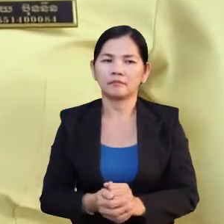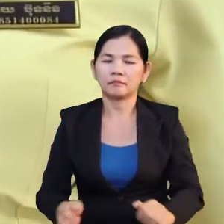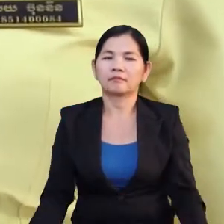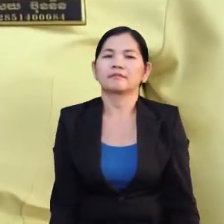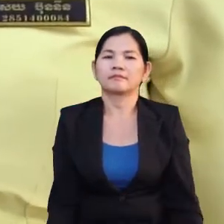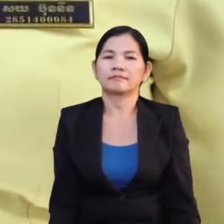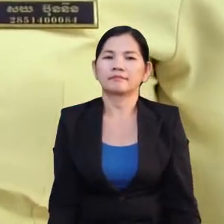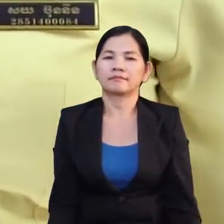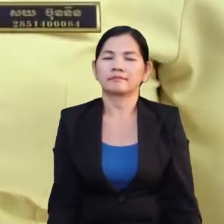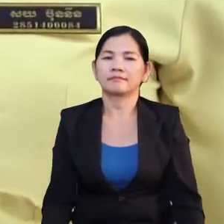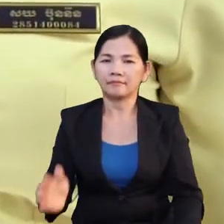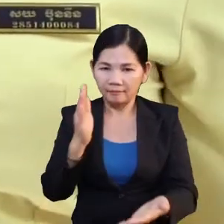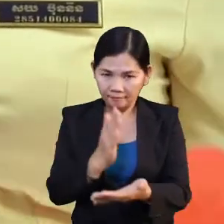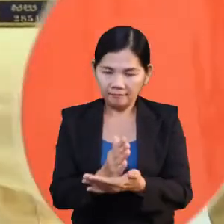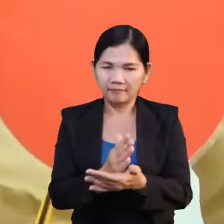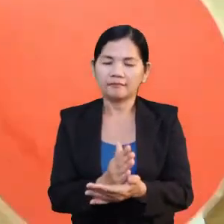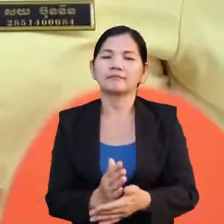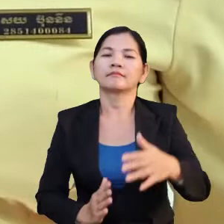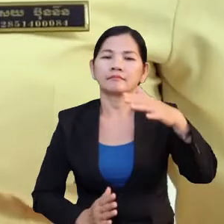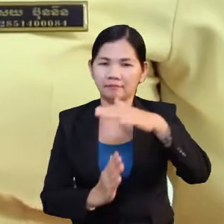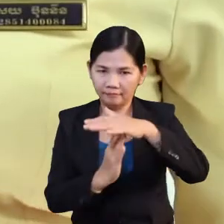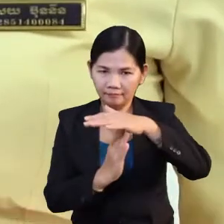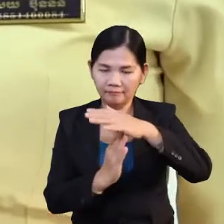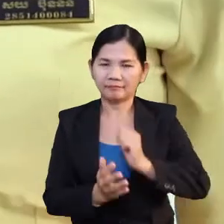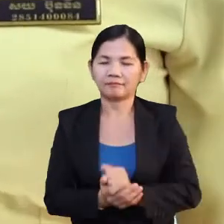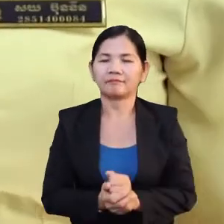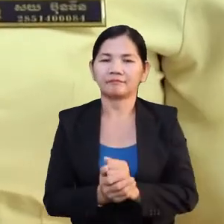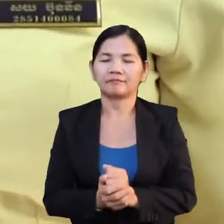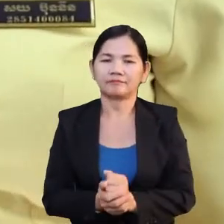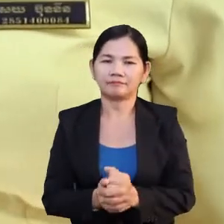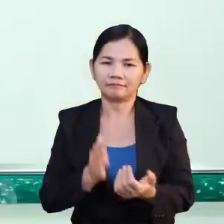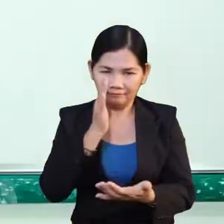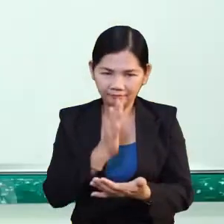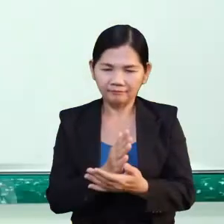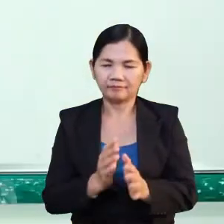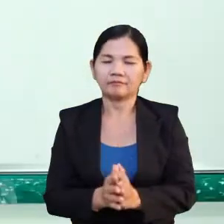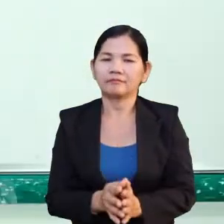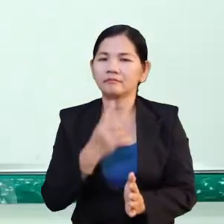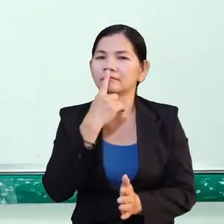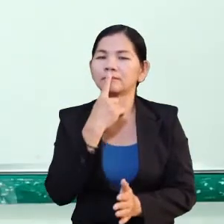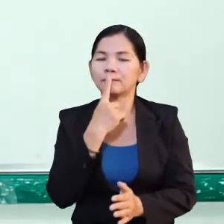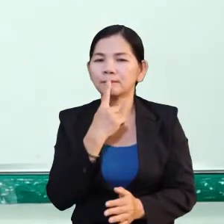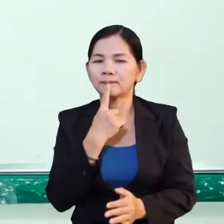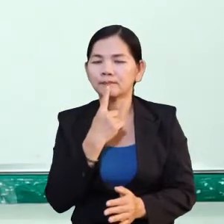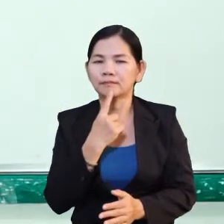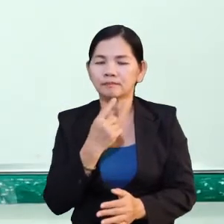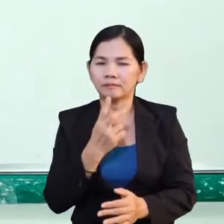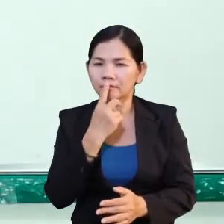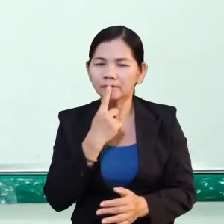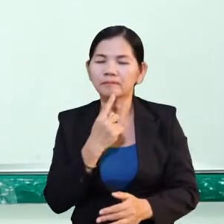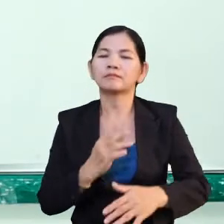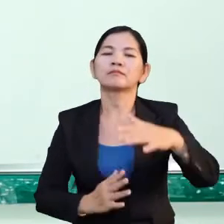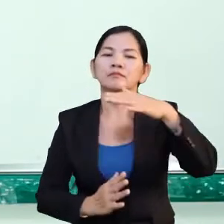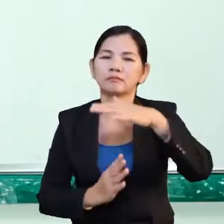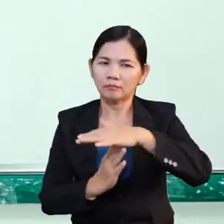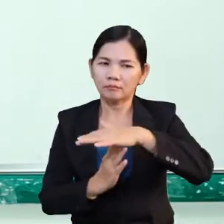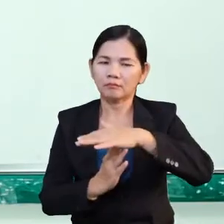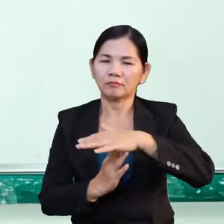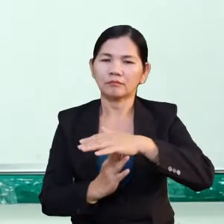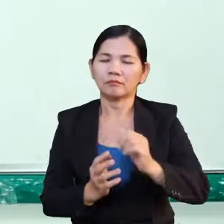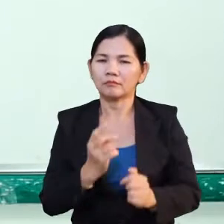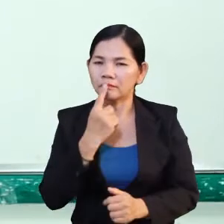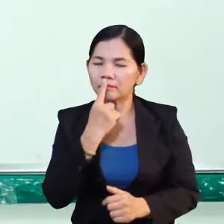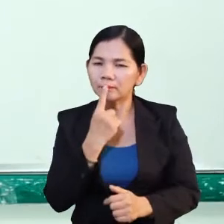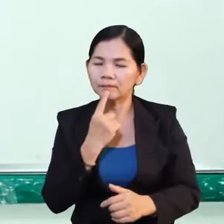ឈប់ចាអញ្ចឹងពណ៌ក្រហមឈប់ចាម្ដងទៀតណាអញ្ចឹងពេលដែលកូនឃើញពណ៌ក្រហមពេលដែលយើ